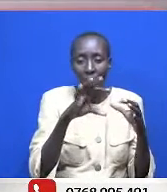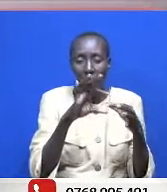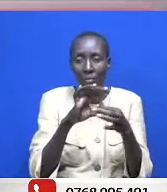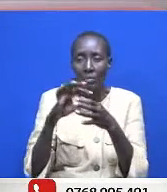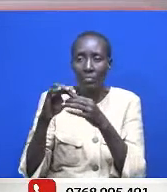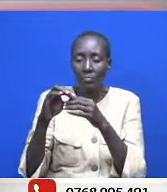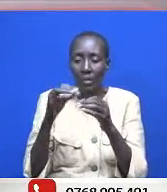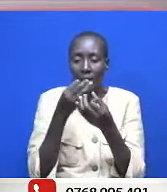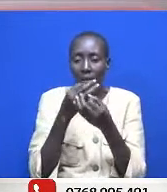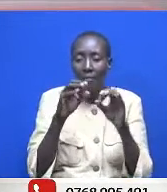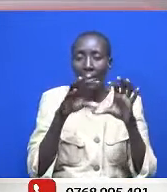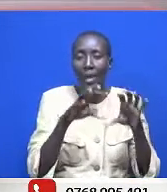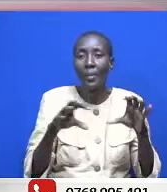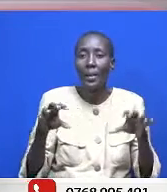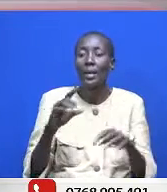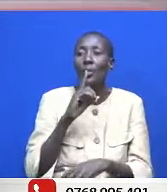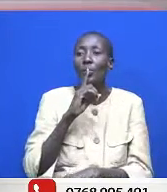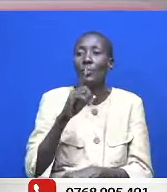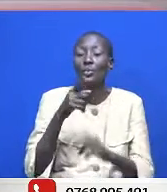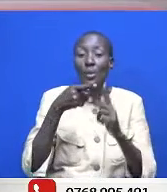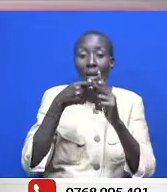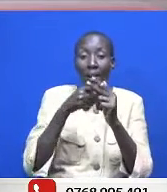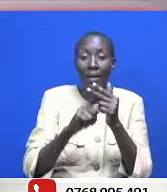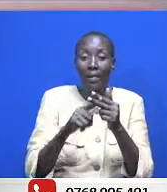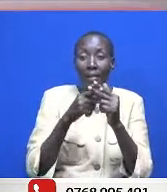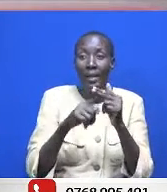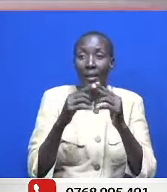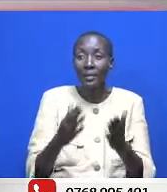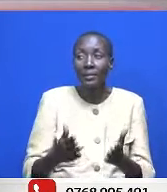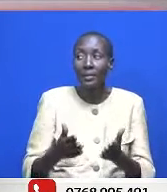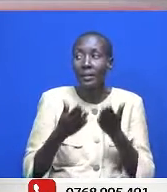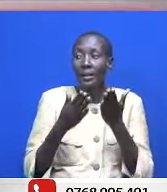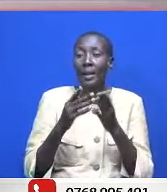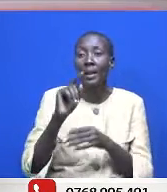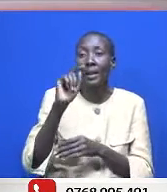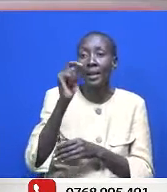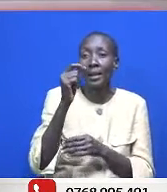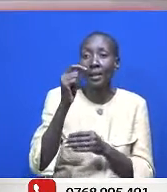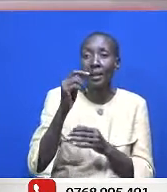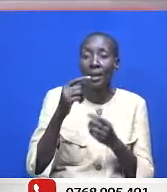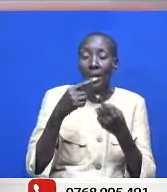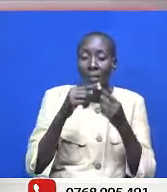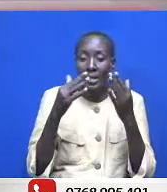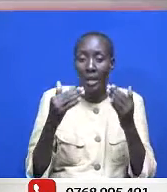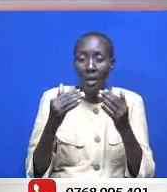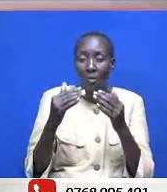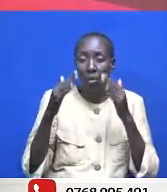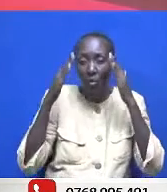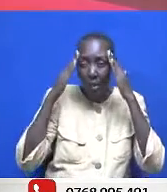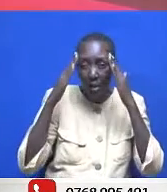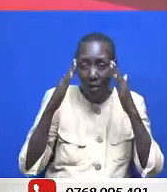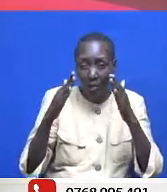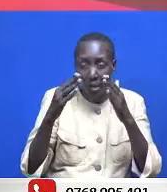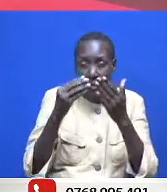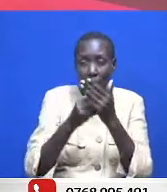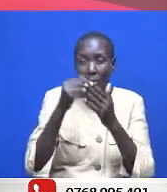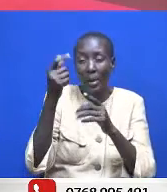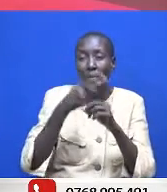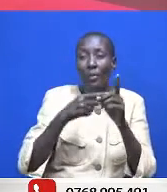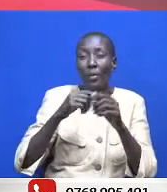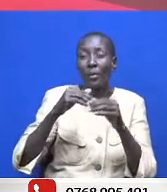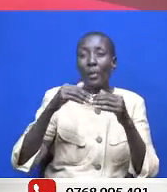soko huru ni kuhakikisha kwamba viwanda vinakuwa na nchi ya Kenya pakubwa. Sasa hivi tunategemea sana kununua kutoka nje,